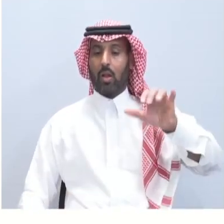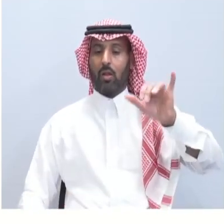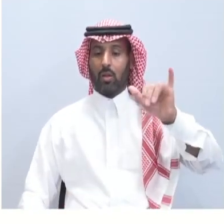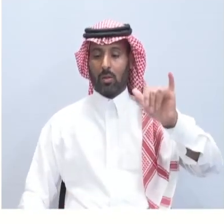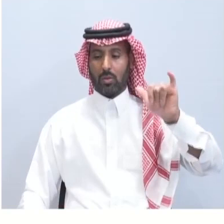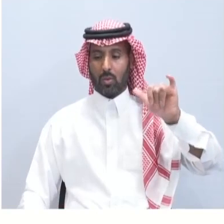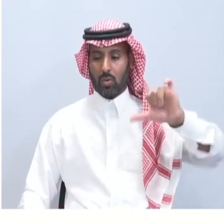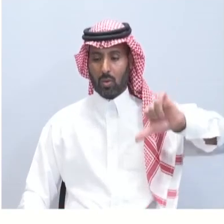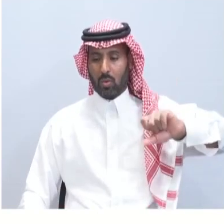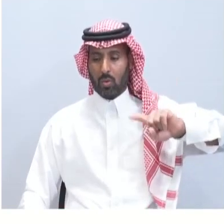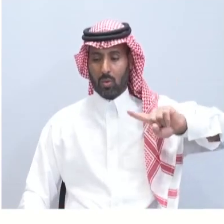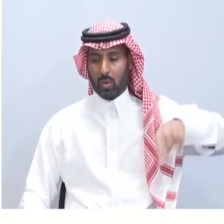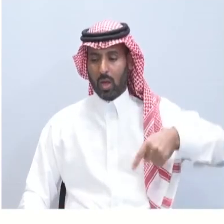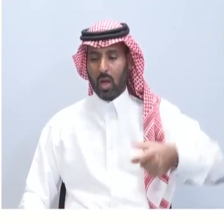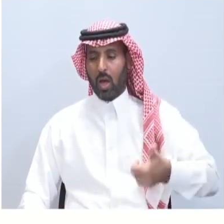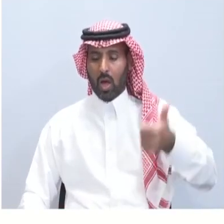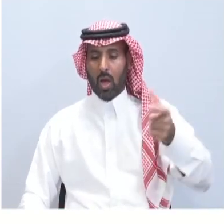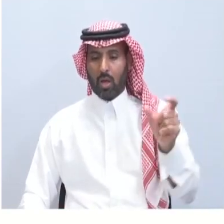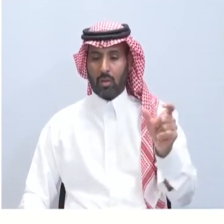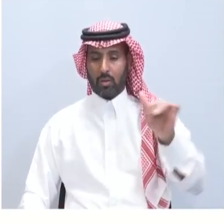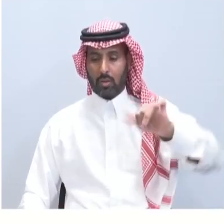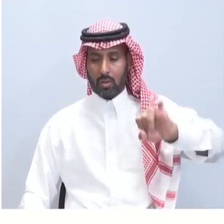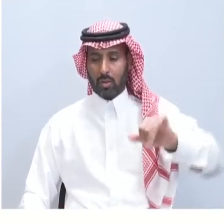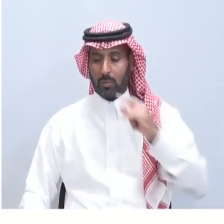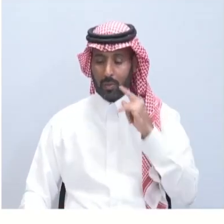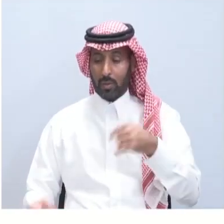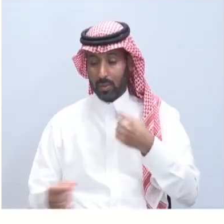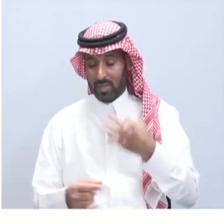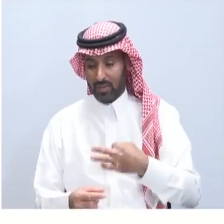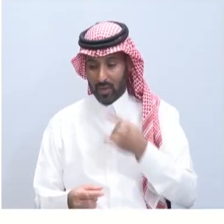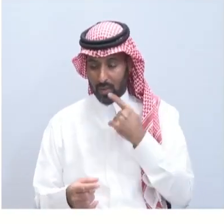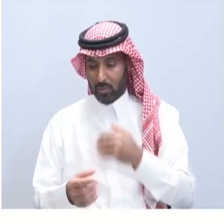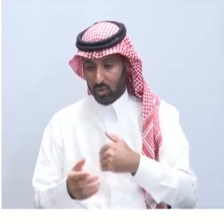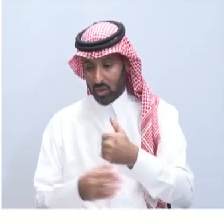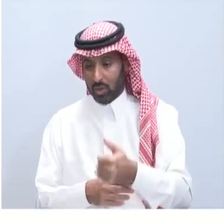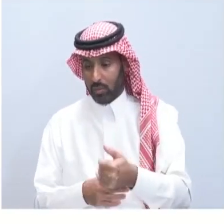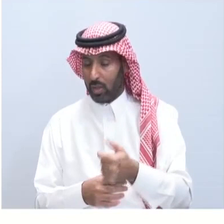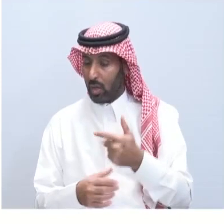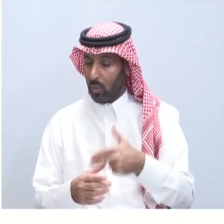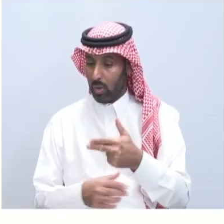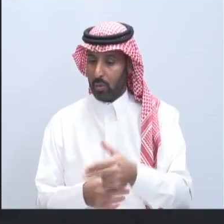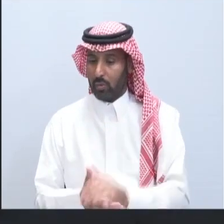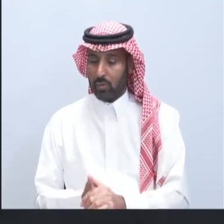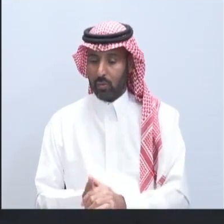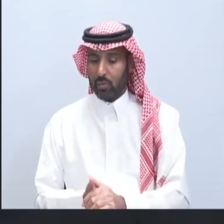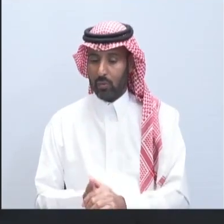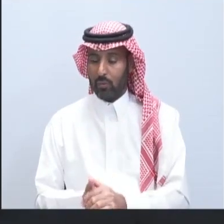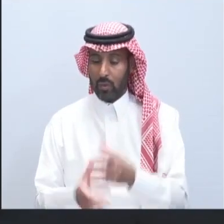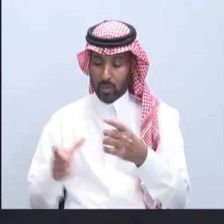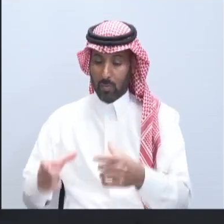وبالتالي يمكن استخدامه بشكل فعال كوقود وذلك في